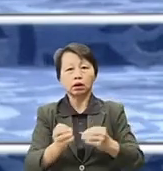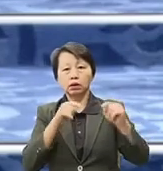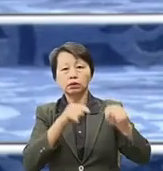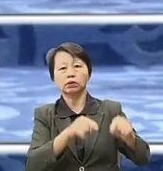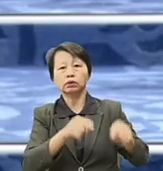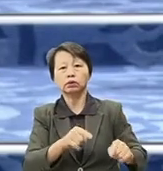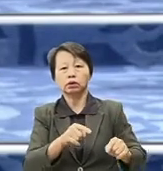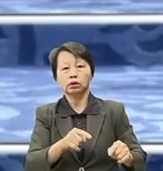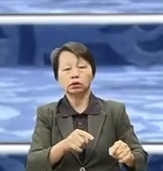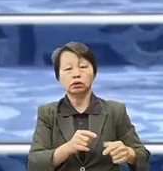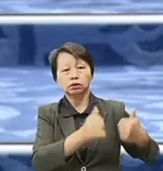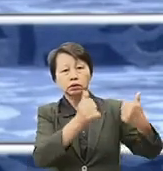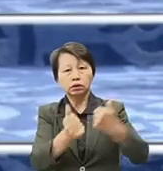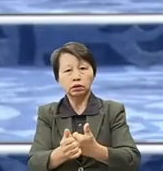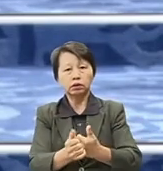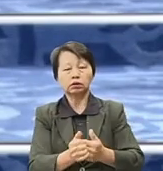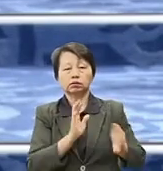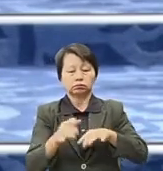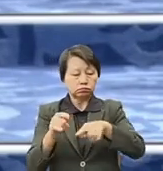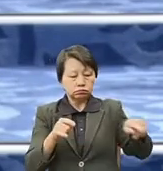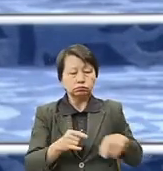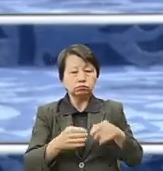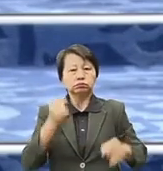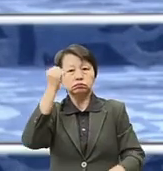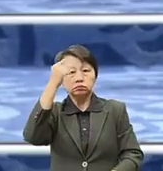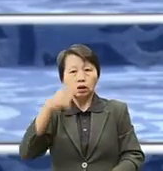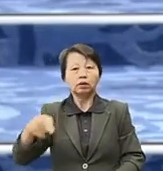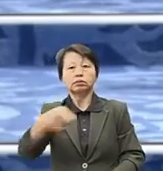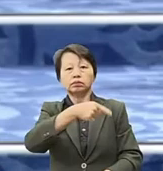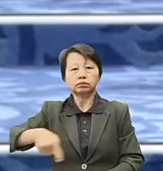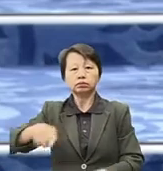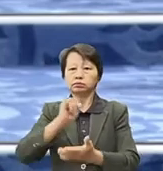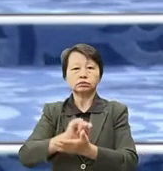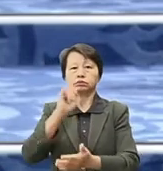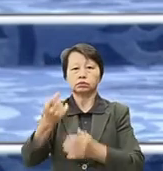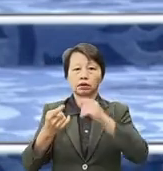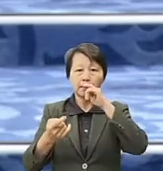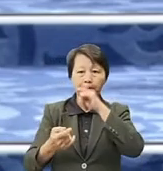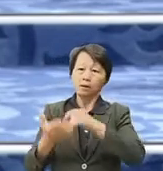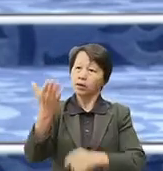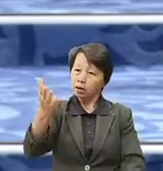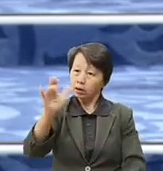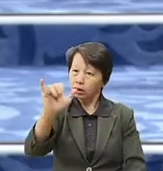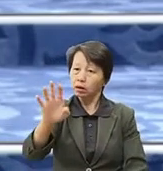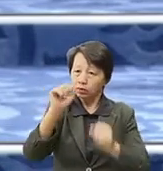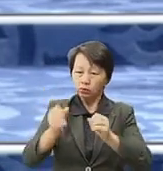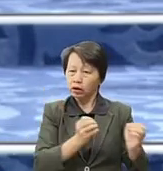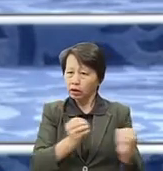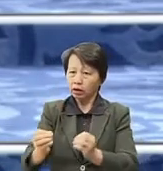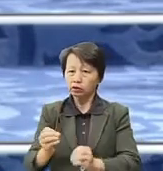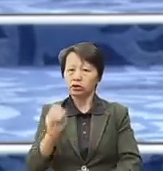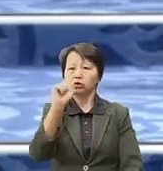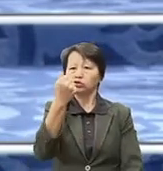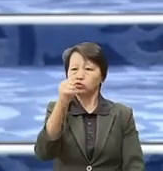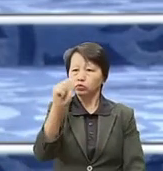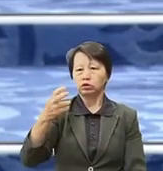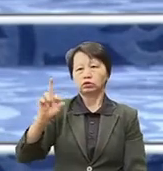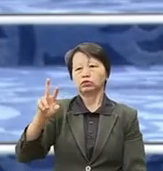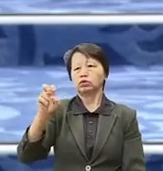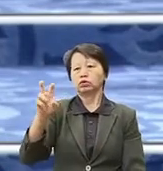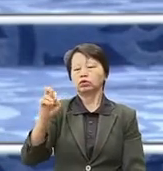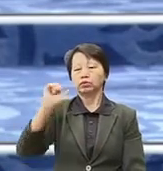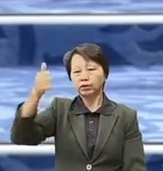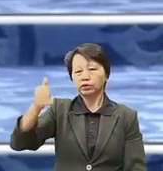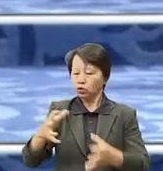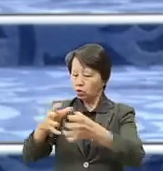mengikut Budi bicara mereka dan kefahaman mereka itu aja macang boleh anjurkan 10 20 r000 besok takbirlah